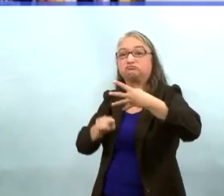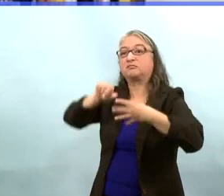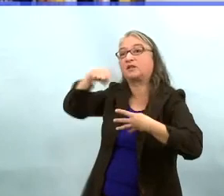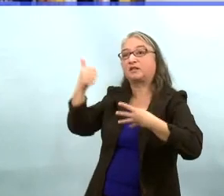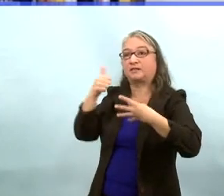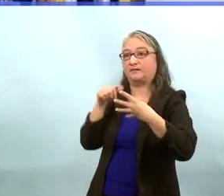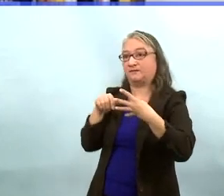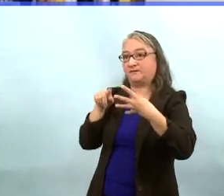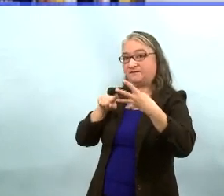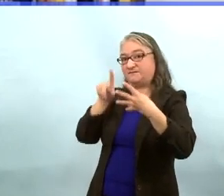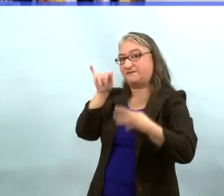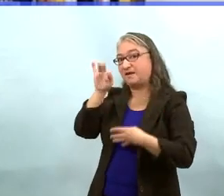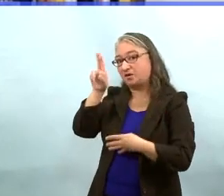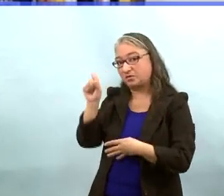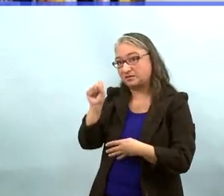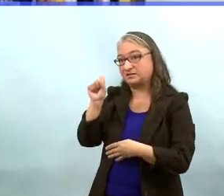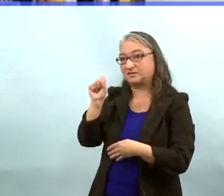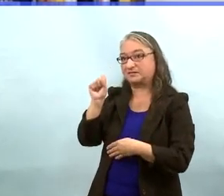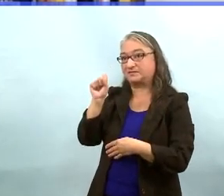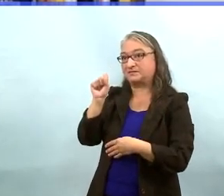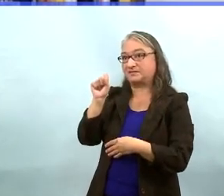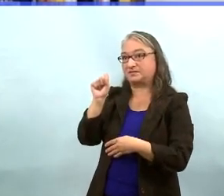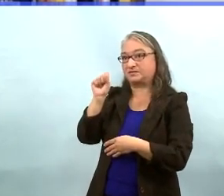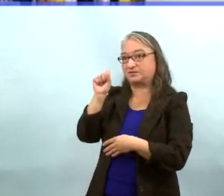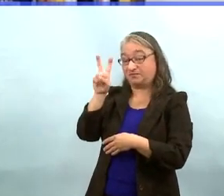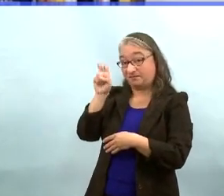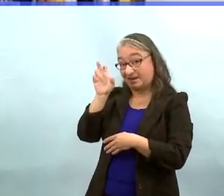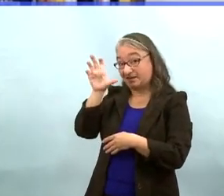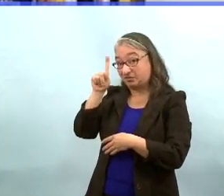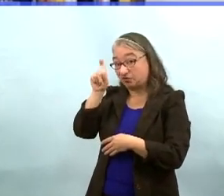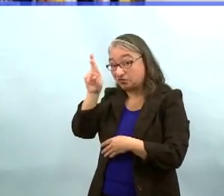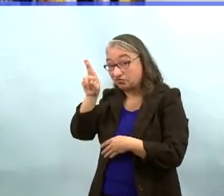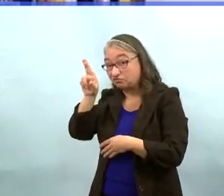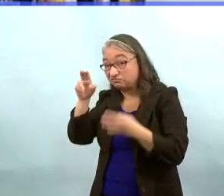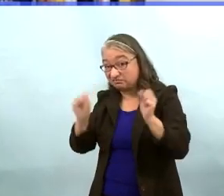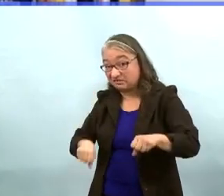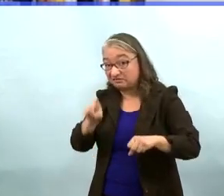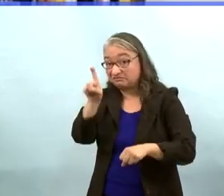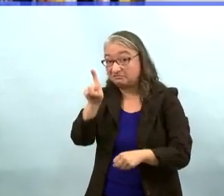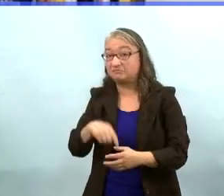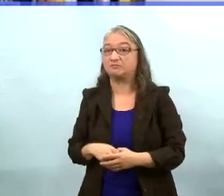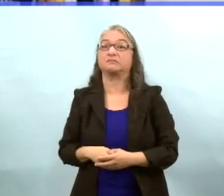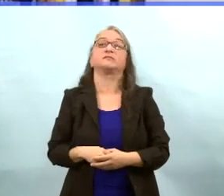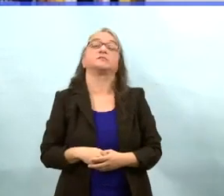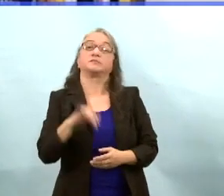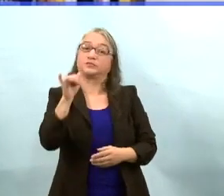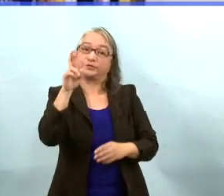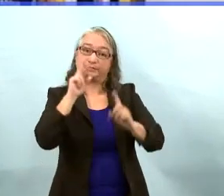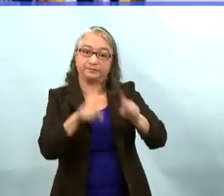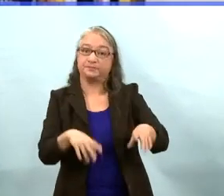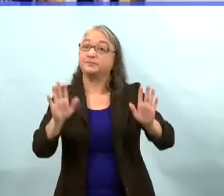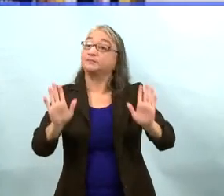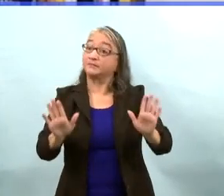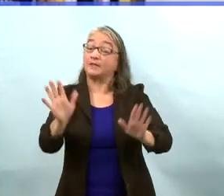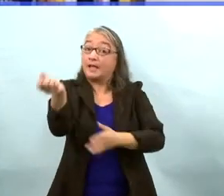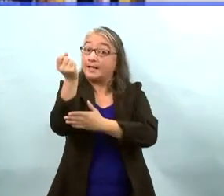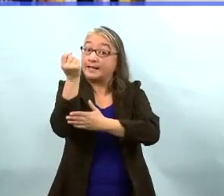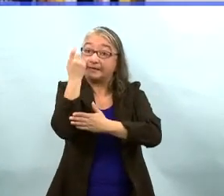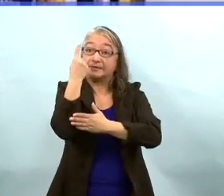virus ou pour le deuxième vaccin? Donc, le seul vaccin qui est actuellement approuvé pour ce groupe